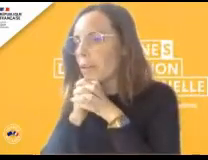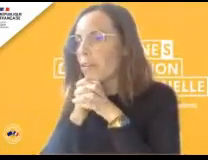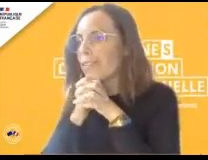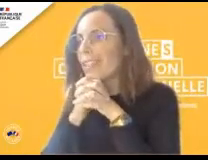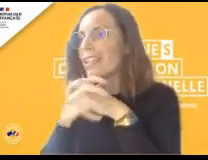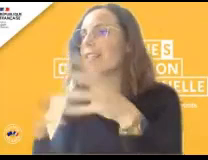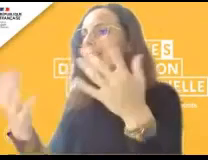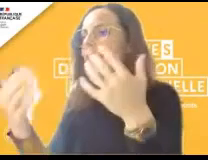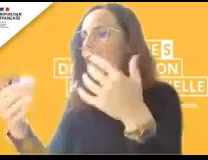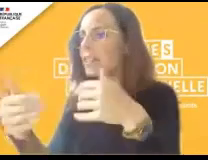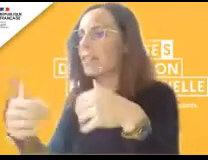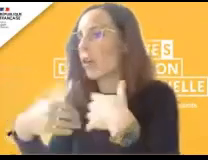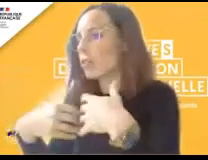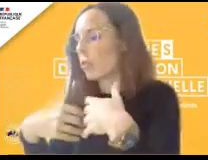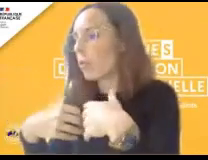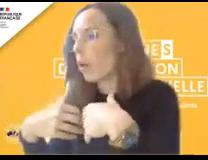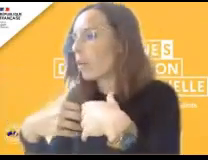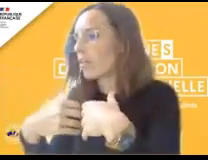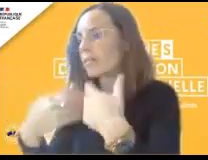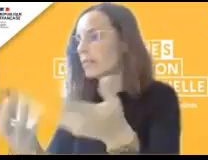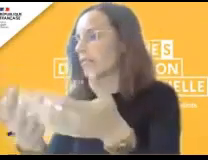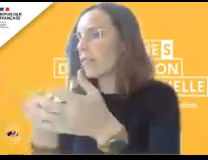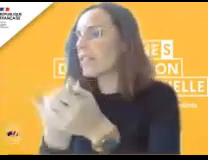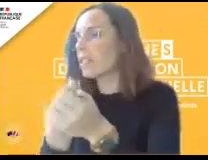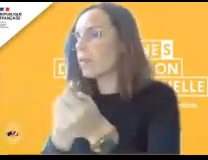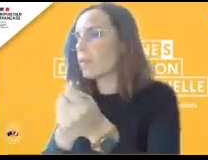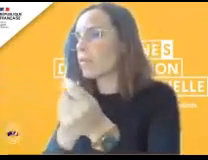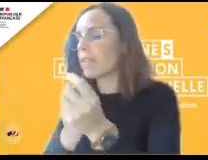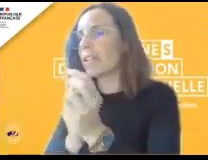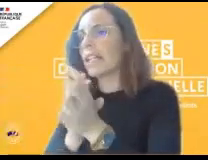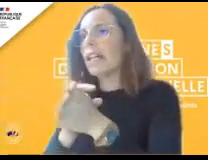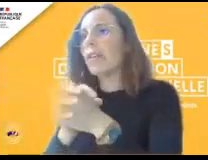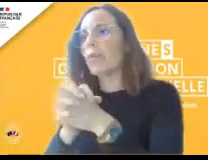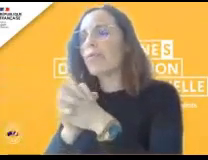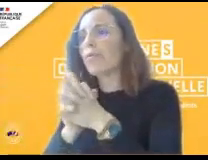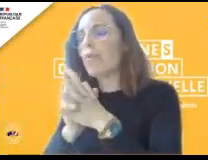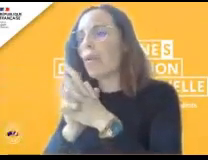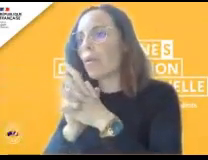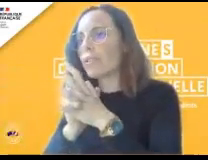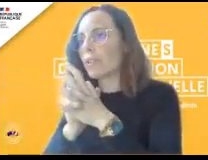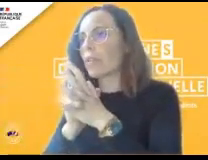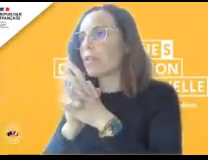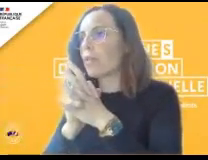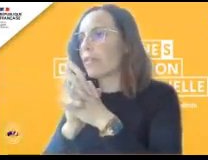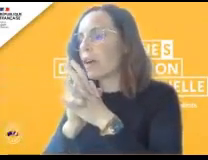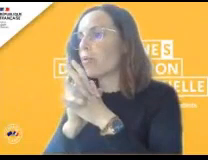opérateur, finalement, décline des services qui leur sont propres dans ces niveaux de conseil. Donc,